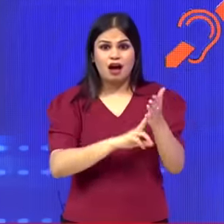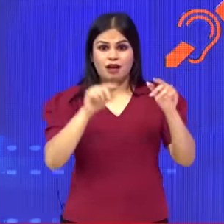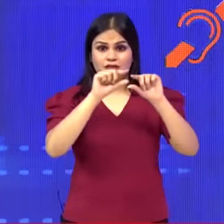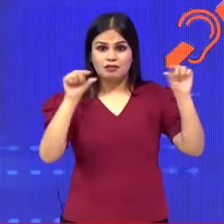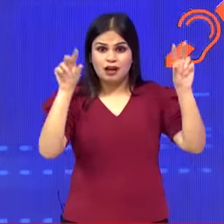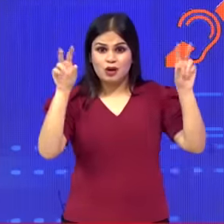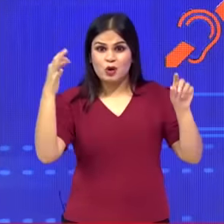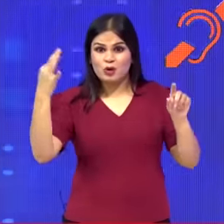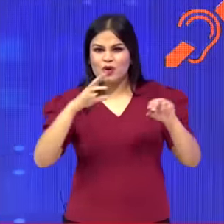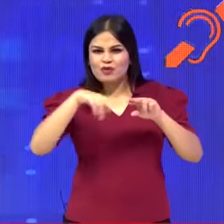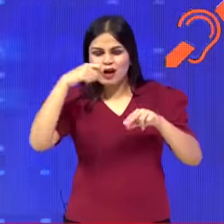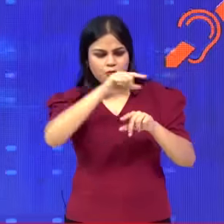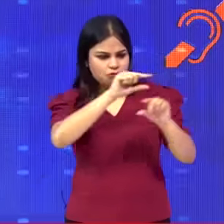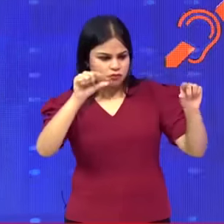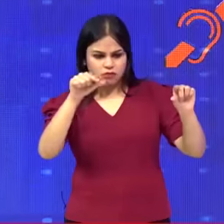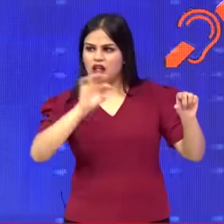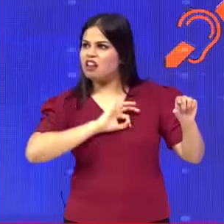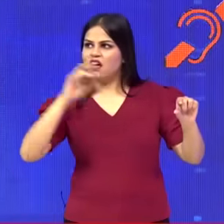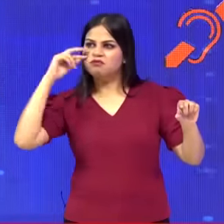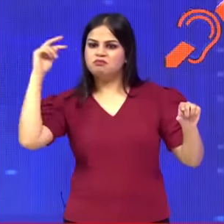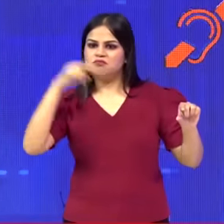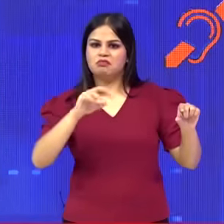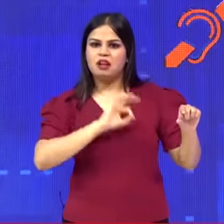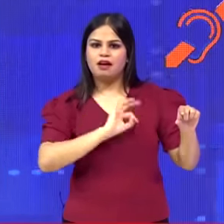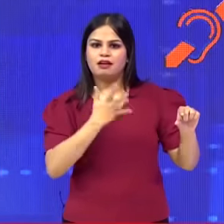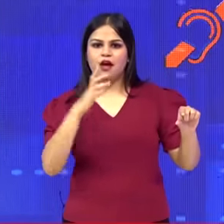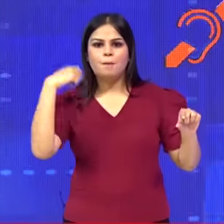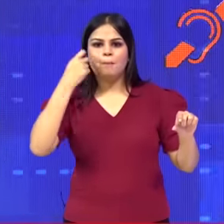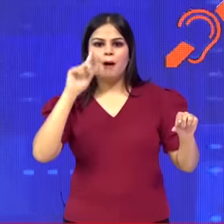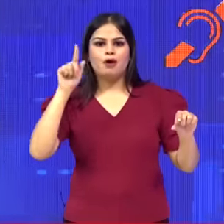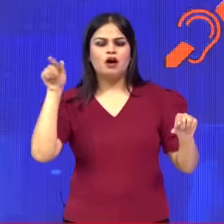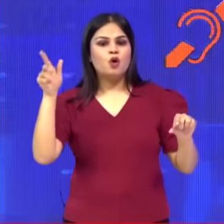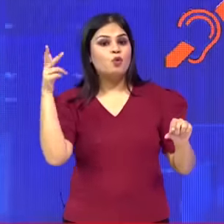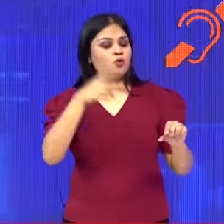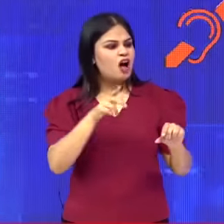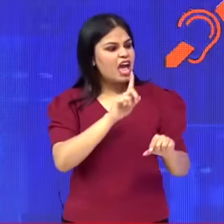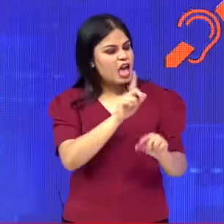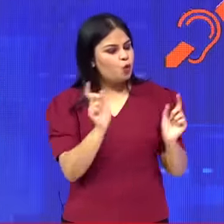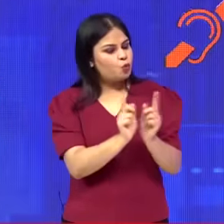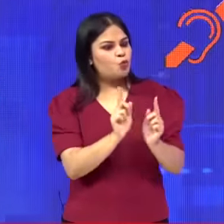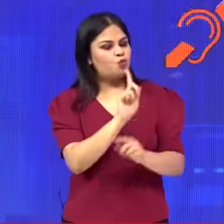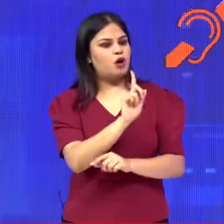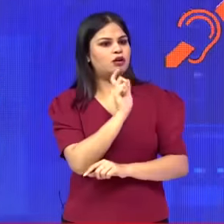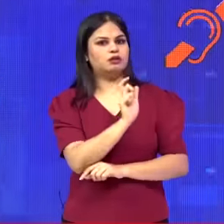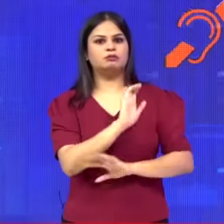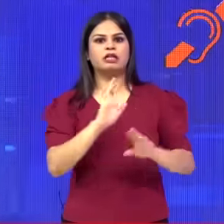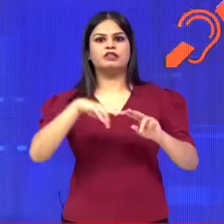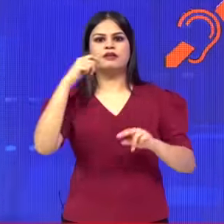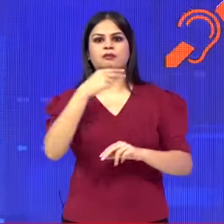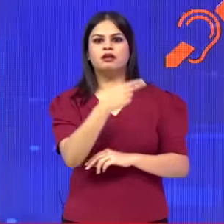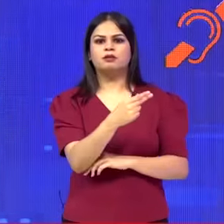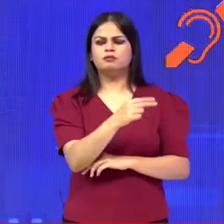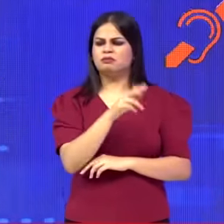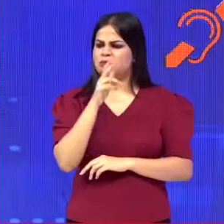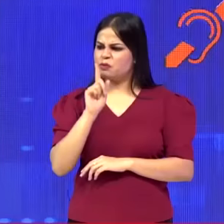लगता है, क्योंकि वो ऐसा लगता है कि वो टाइटल होना ना वन वर्ड होना चाहिए था, बट आई जस्ट थॉट दैट भाईजान